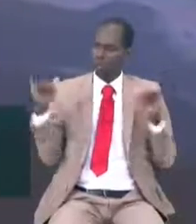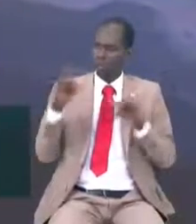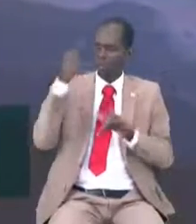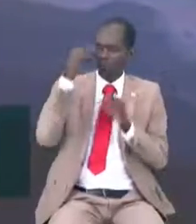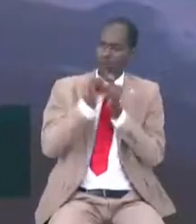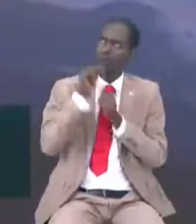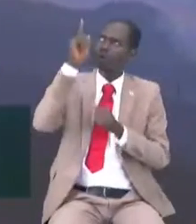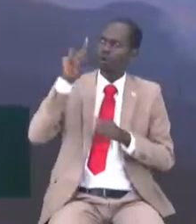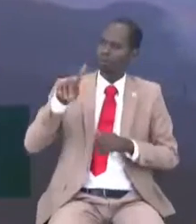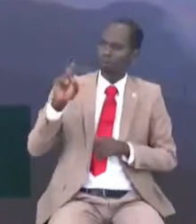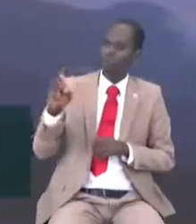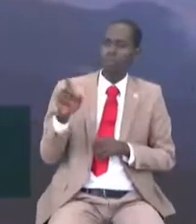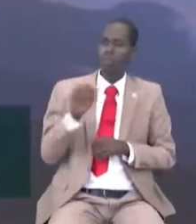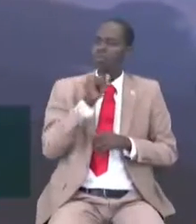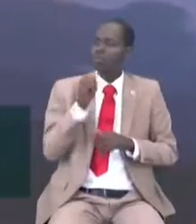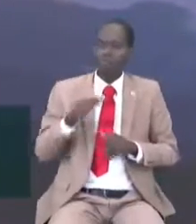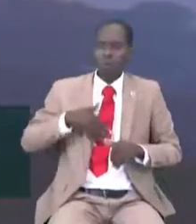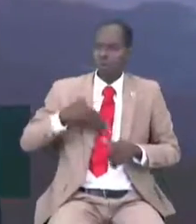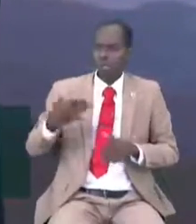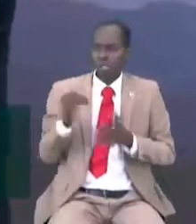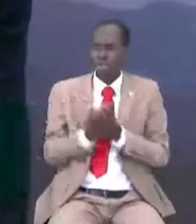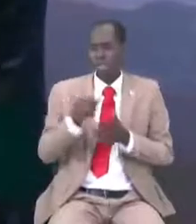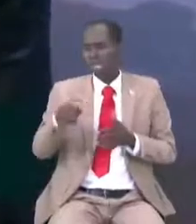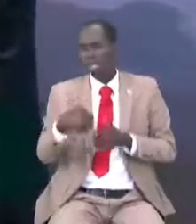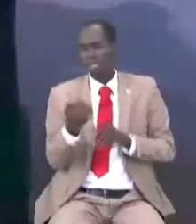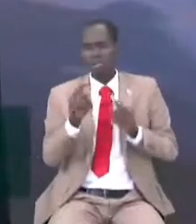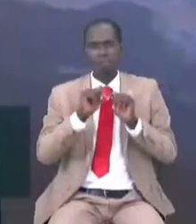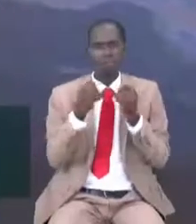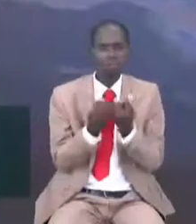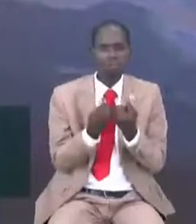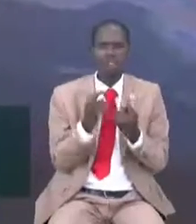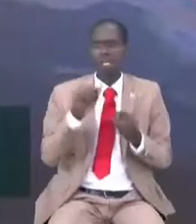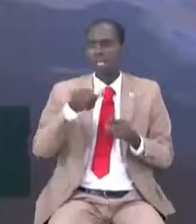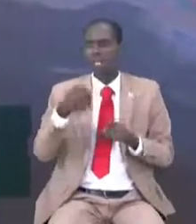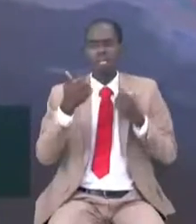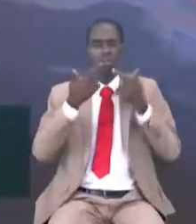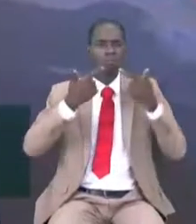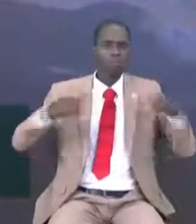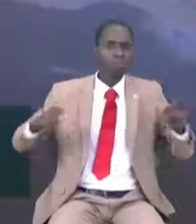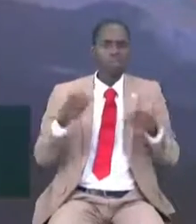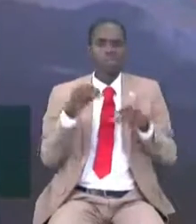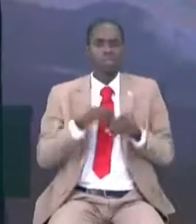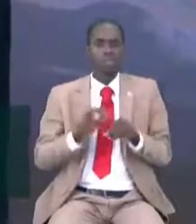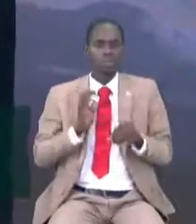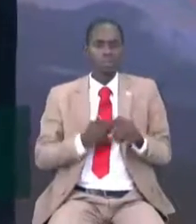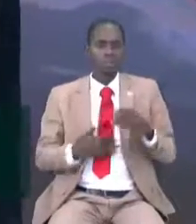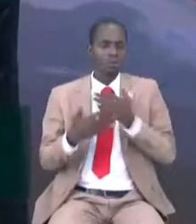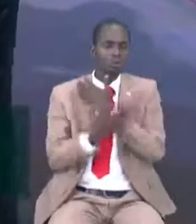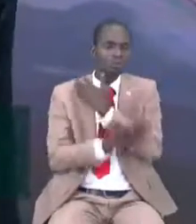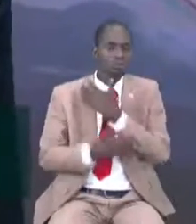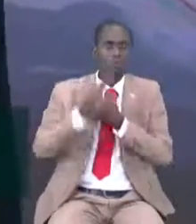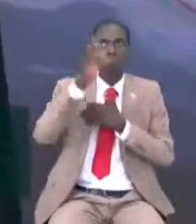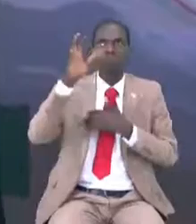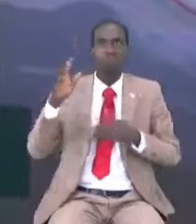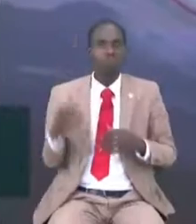pays, qu'aucune tribu dans notre ville périsse. Et prédicateur, n'as-tu pas cette pensée de Dieu, ne